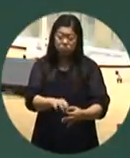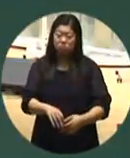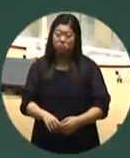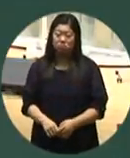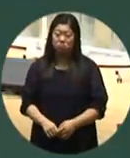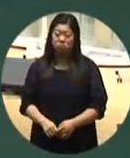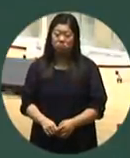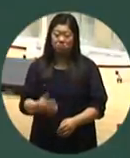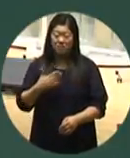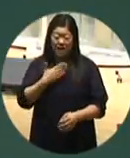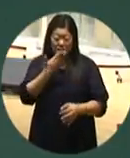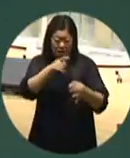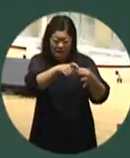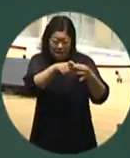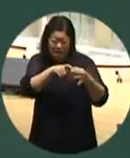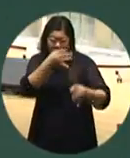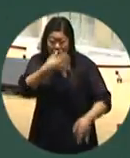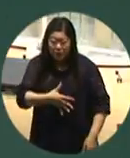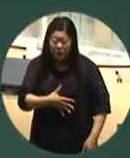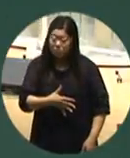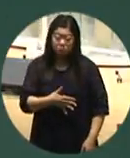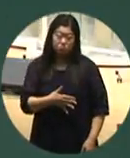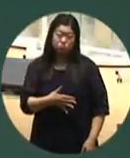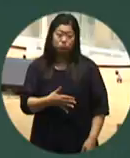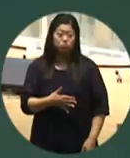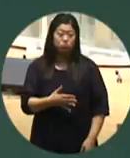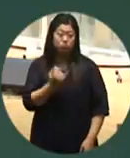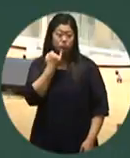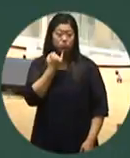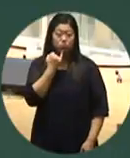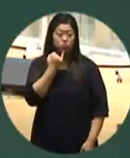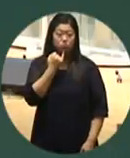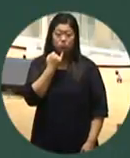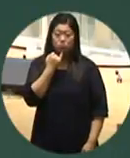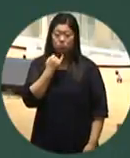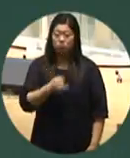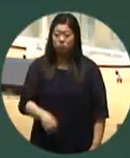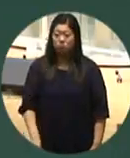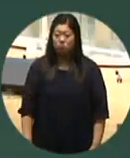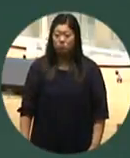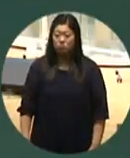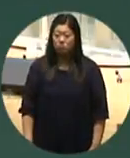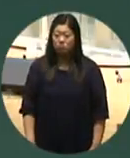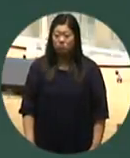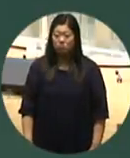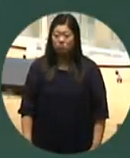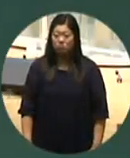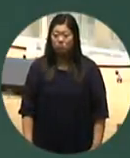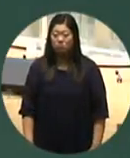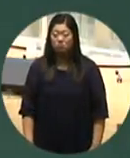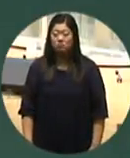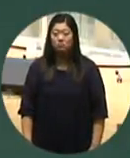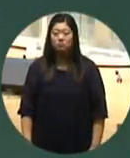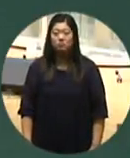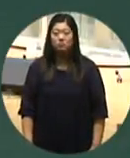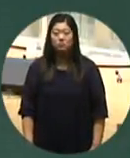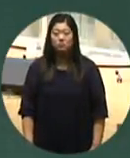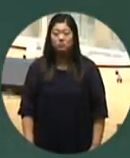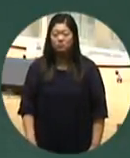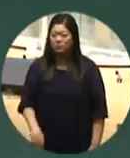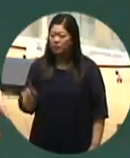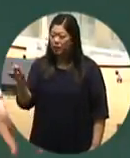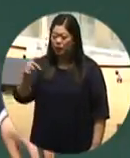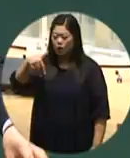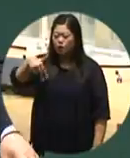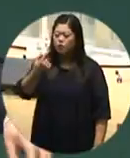생활했냐? 아닙니다. Did I have a hard time in my entire life? No. 응? 지금도 그러잖아요. 조은태 목사님 보기에서